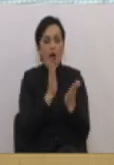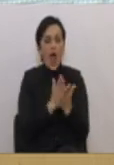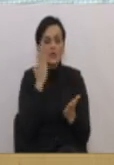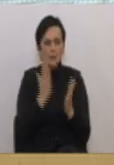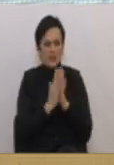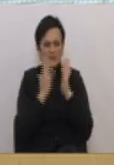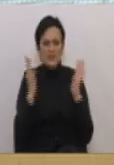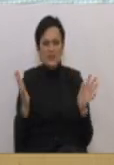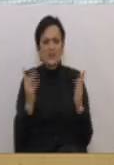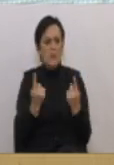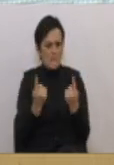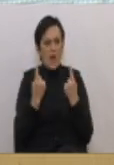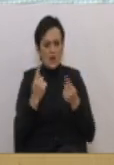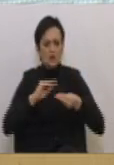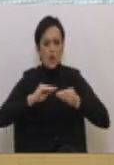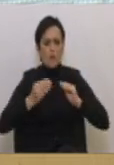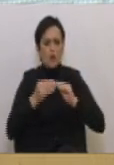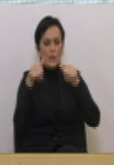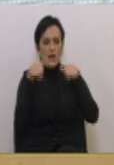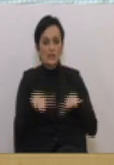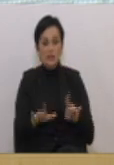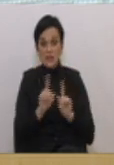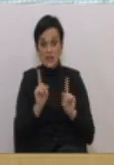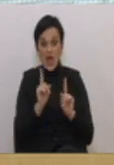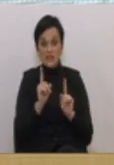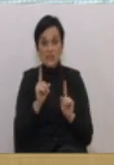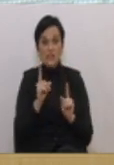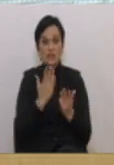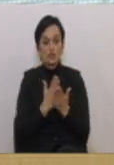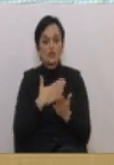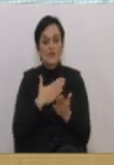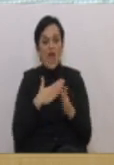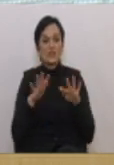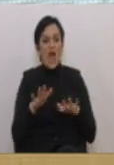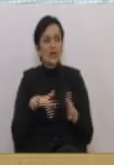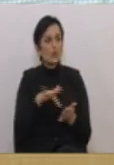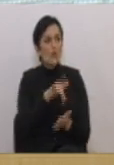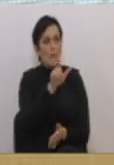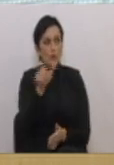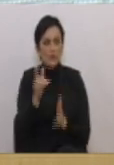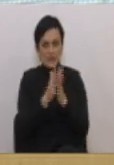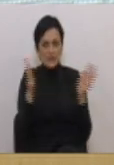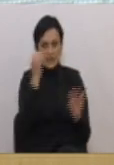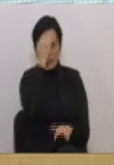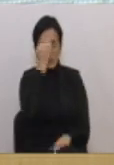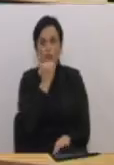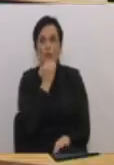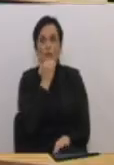დიდი მასშტაბური პრობლემების გადაწყვეტაზე, რაც ფრიად აწუხებს ჩვენს ადგილობრივ მოსახლეობას. დიდი მადლობა.